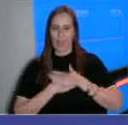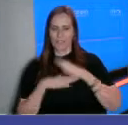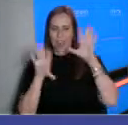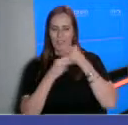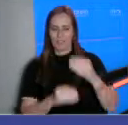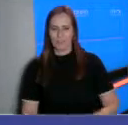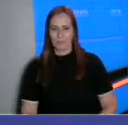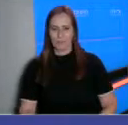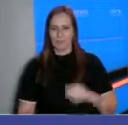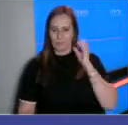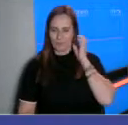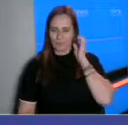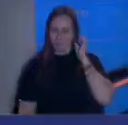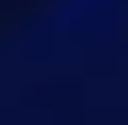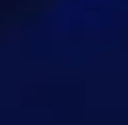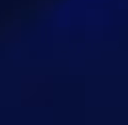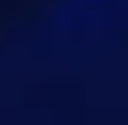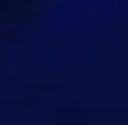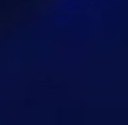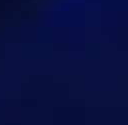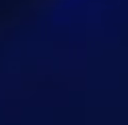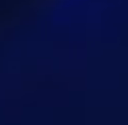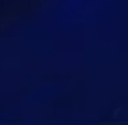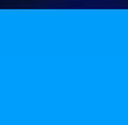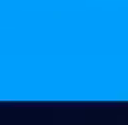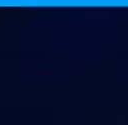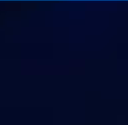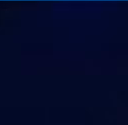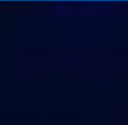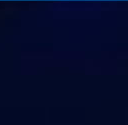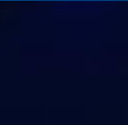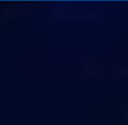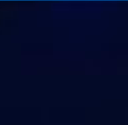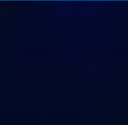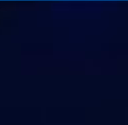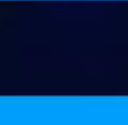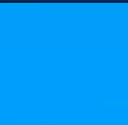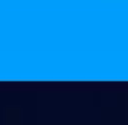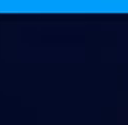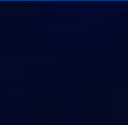לילה טוב.